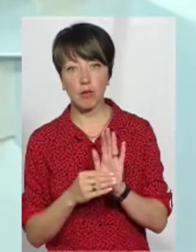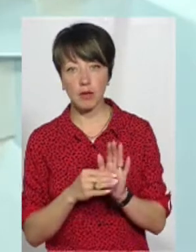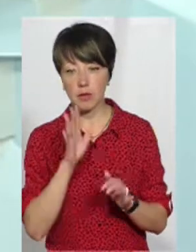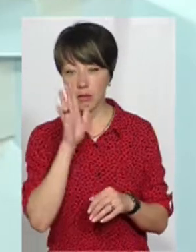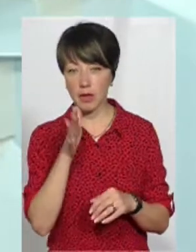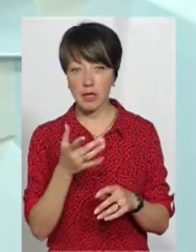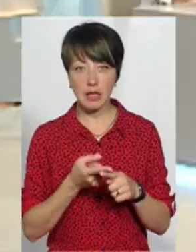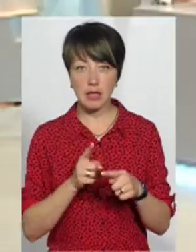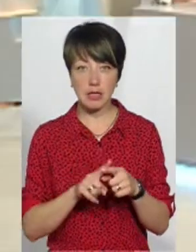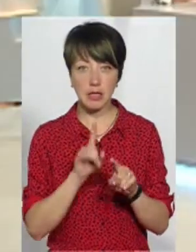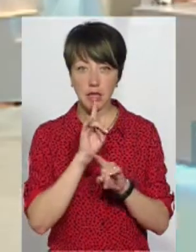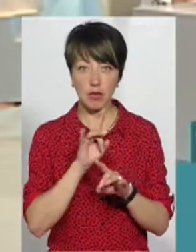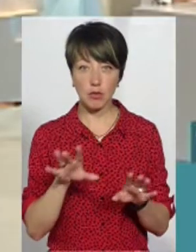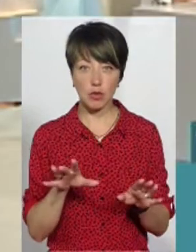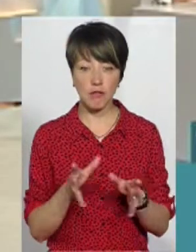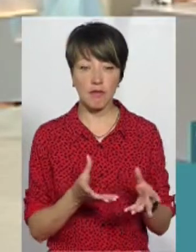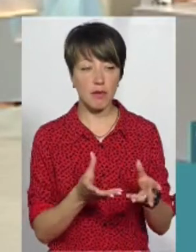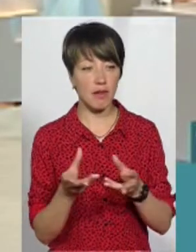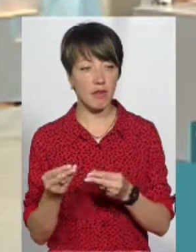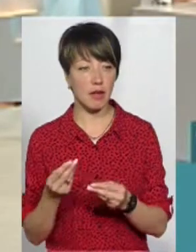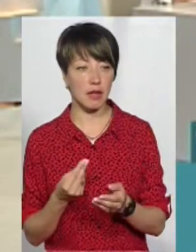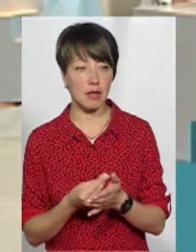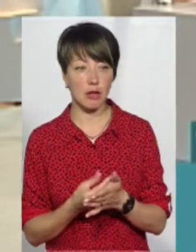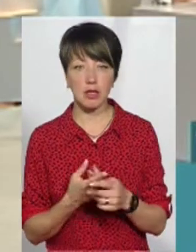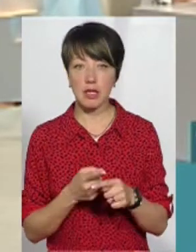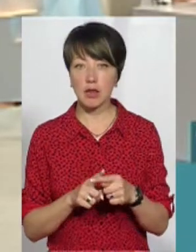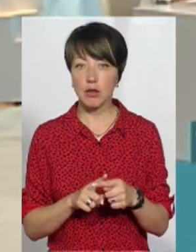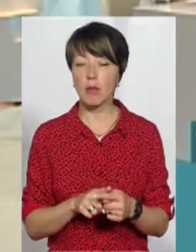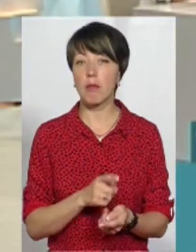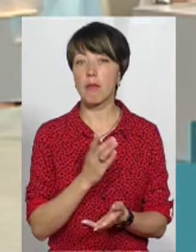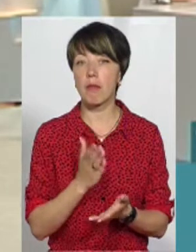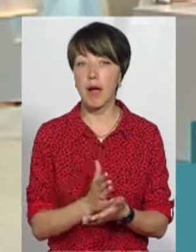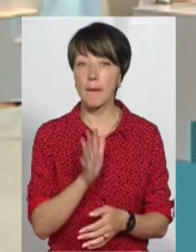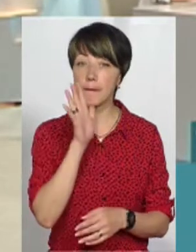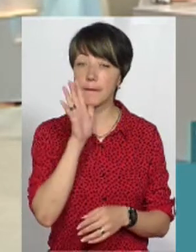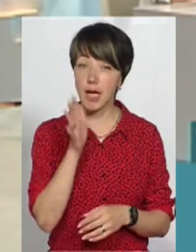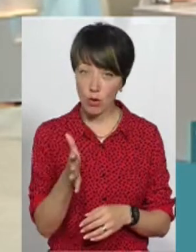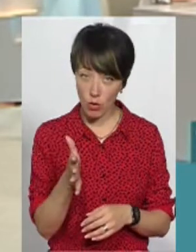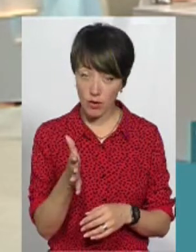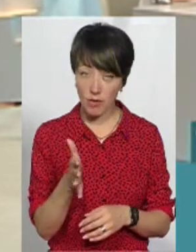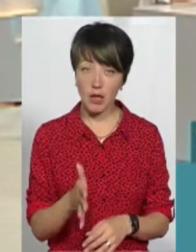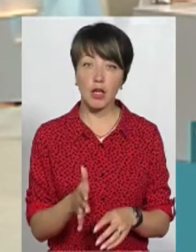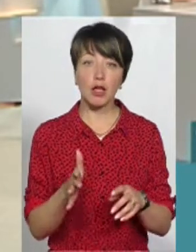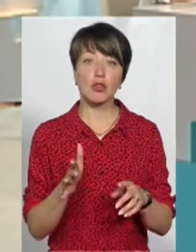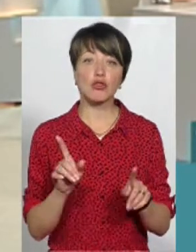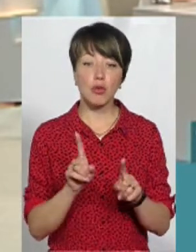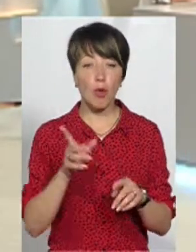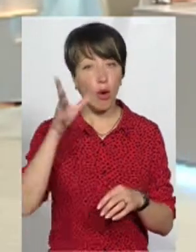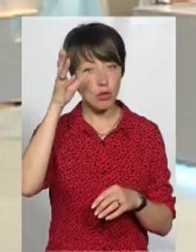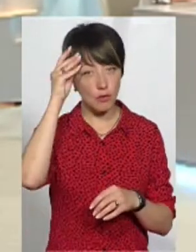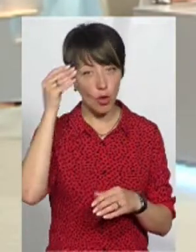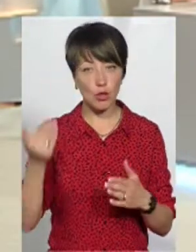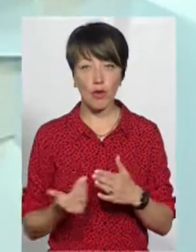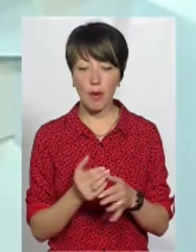це не буде якимось чином впливати на оцінку. Тому ми маємо аж 5 років для того, щоб освоїтися з новим